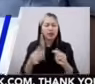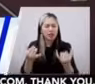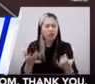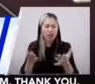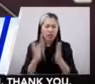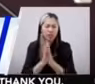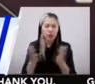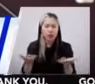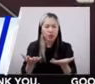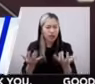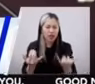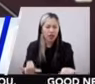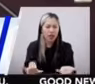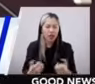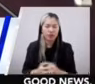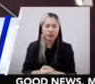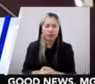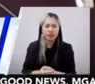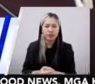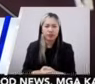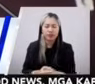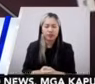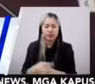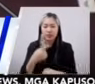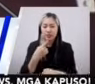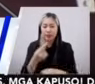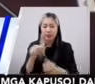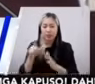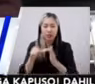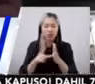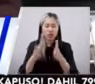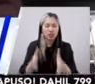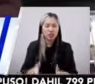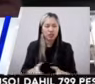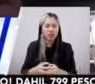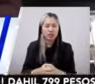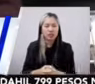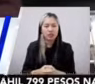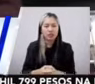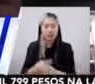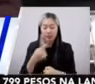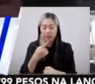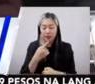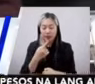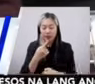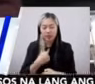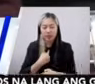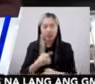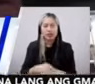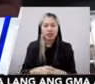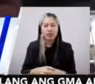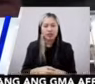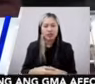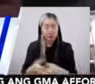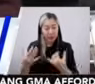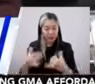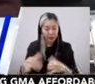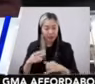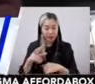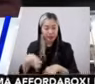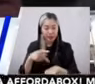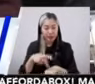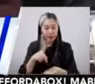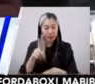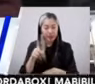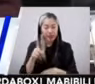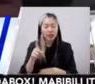Guo? Pinangahawakan ng abogado niya ang sinabi umano ng kanyang kliyente na nasa Pilipinas pa rin siya. Gayun din ang pagharap